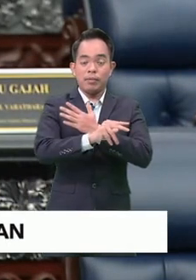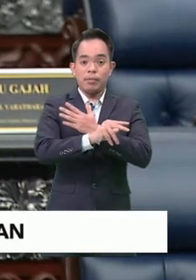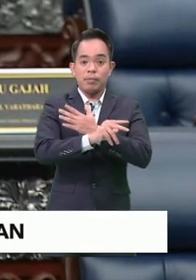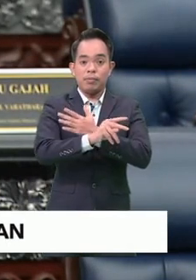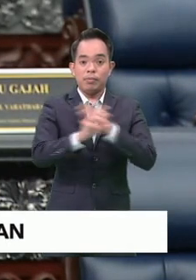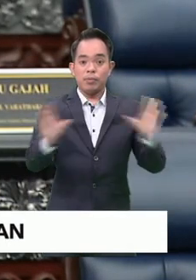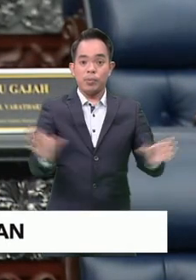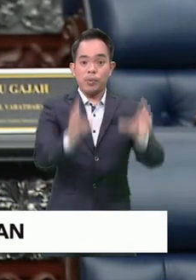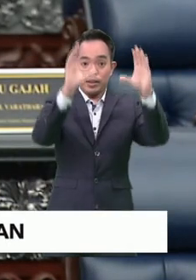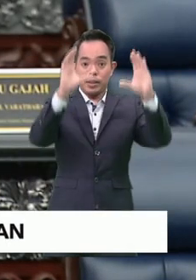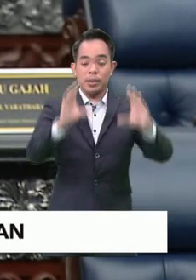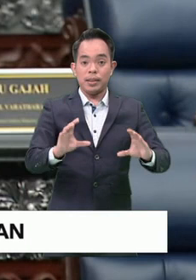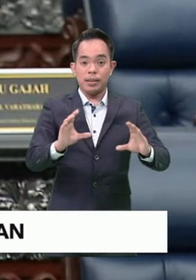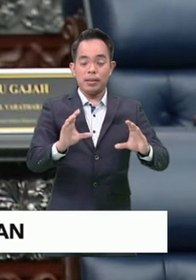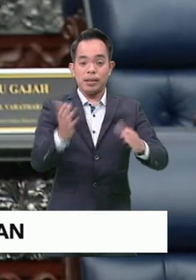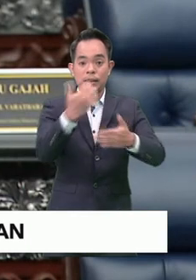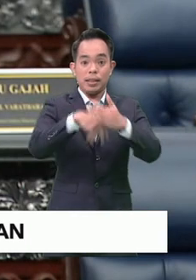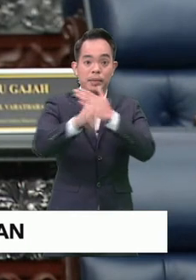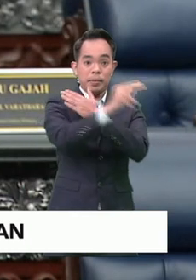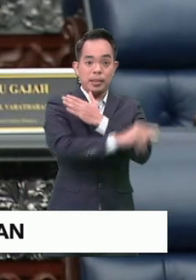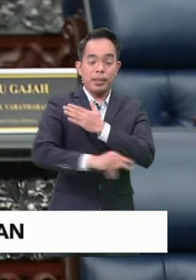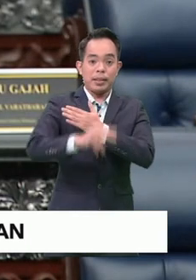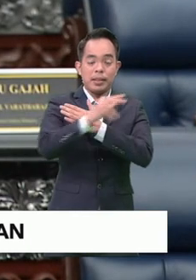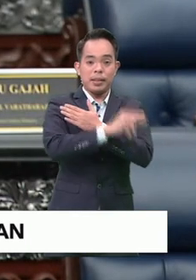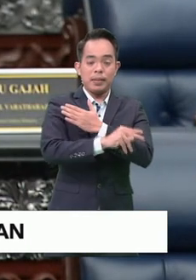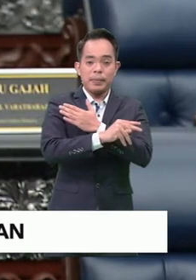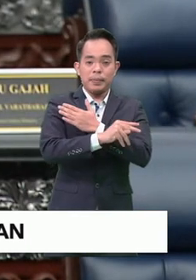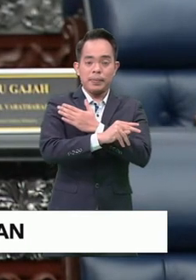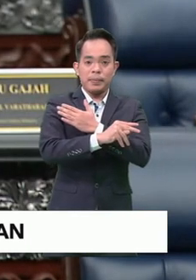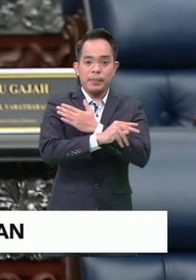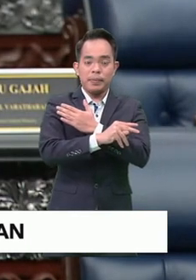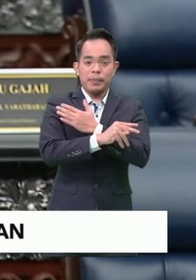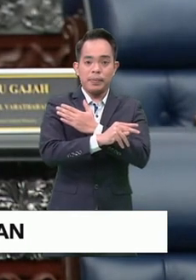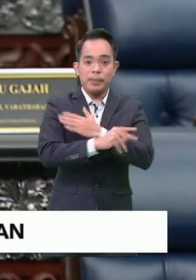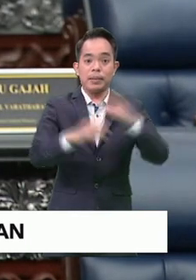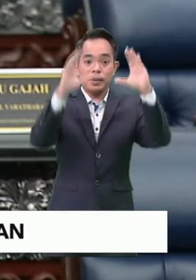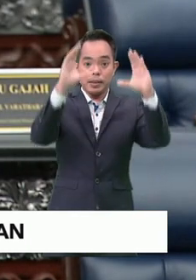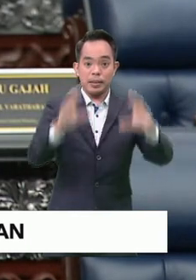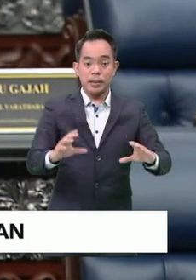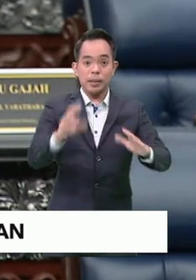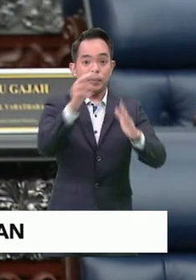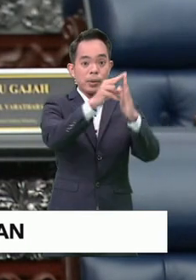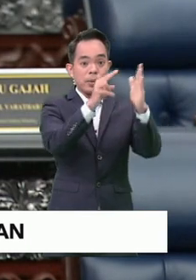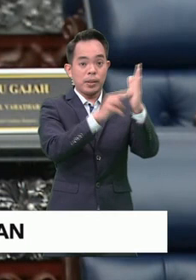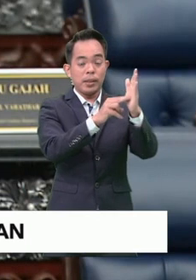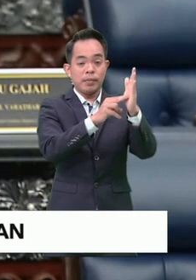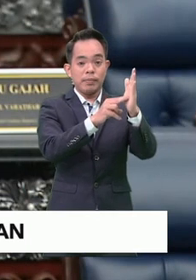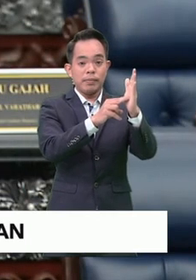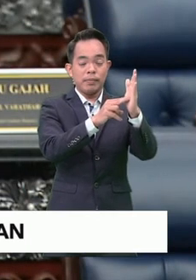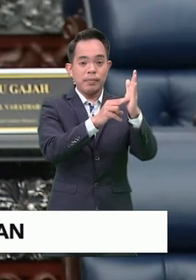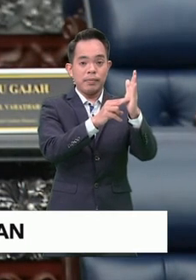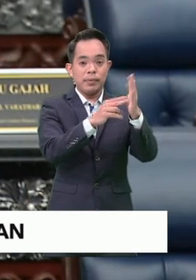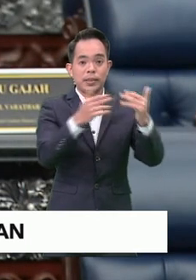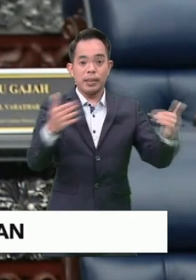diplomatik untuk melengkapkan atau dengan izin compliment langkah-langkah perundangan yang diterrajui oleh